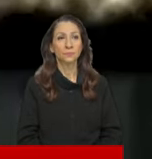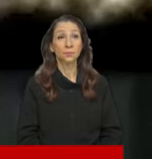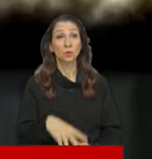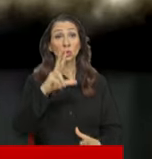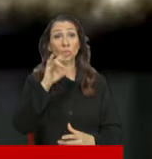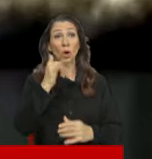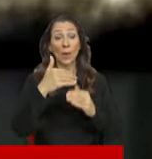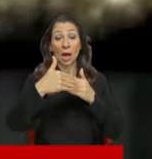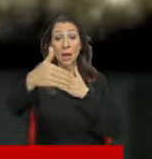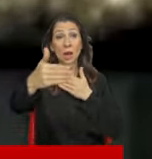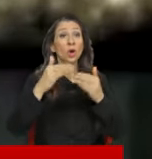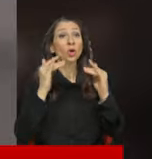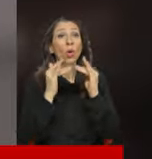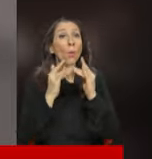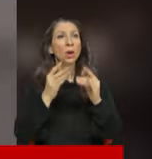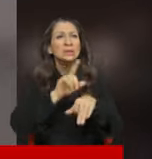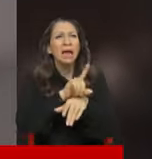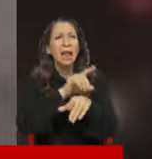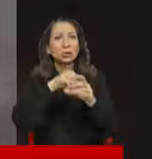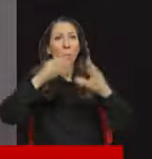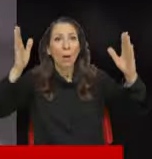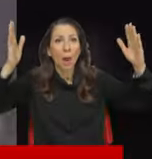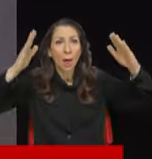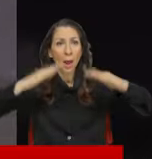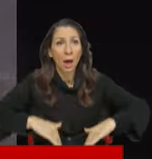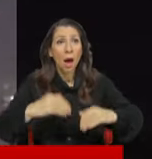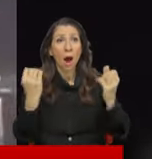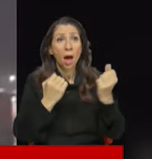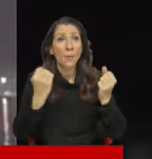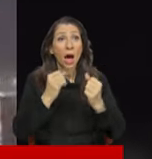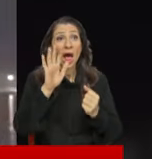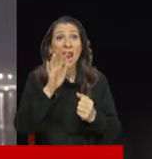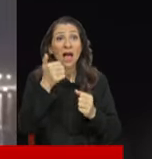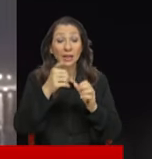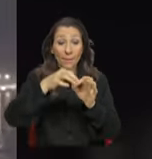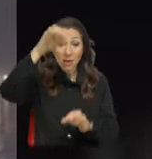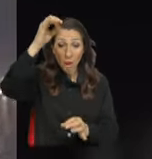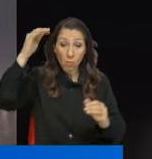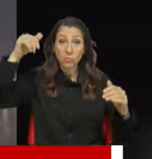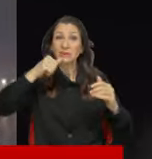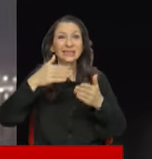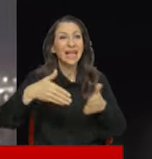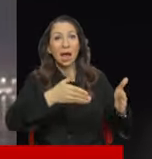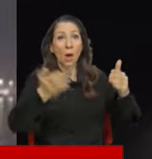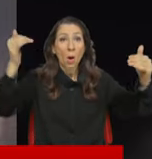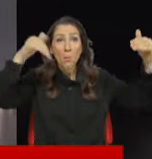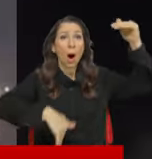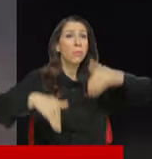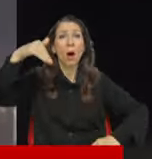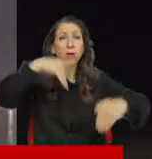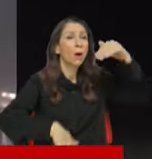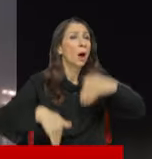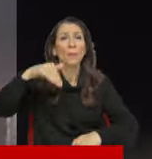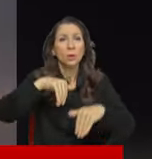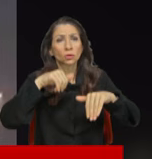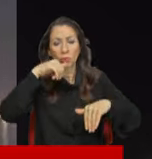3 km uzunluğundaki köprü Saniyeler içinde çöktü çok sayıda araç 56 metre yükseklikten nehre düşüp suya